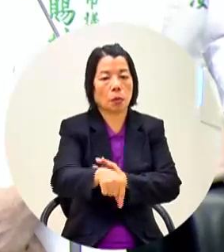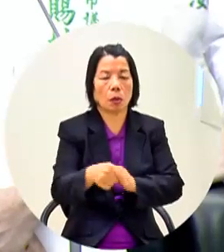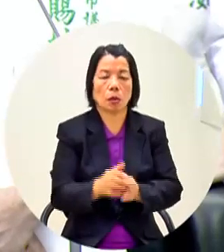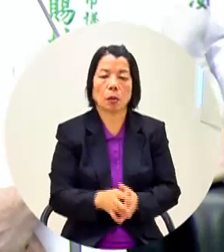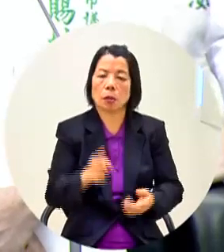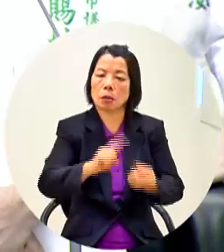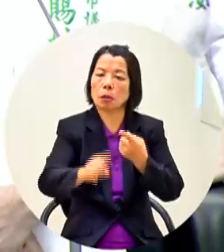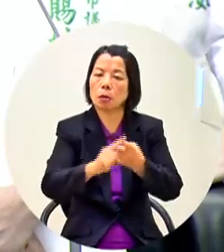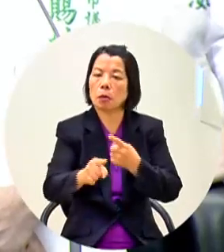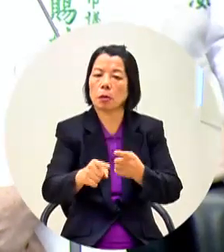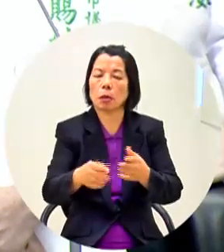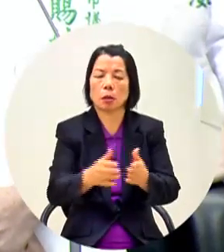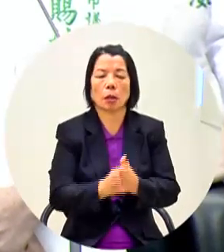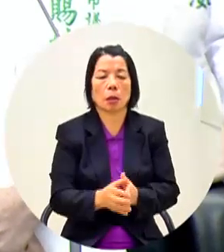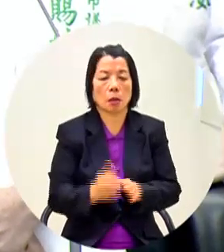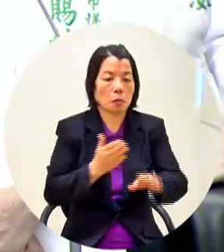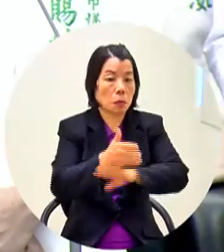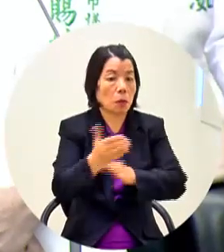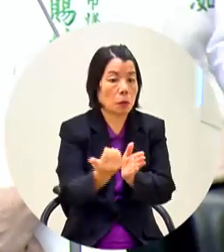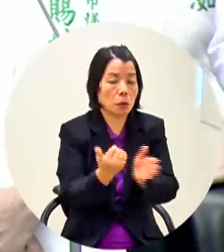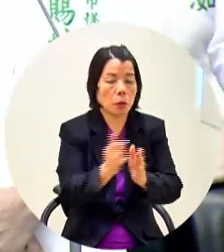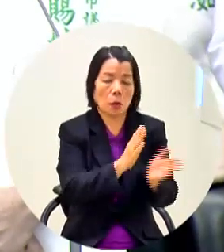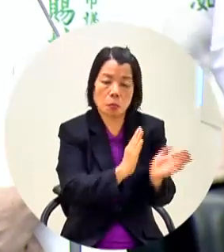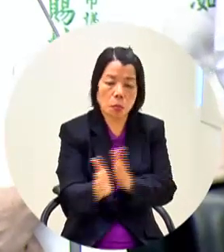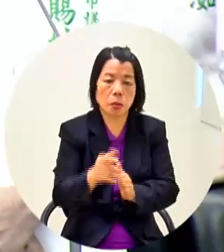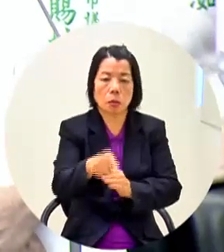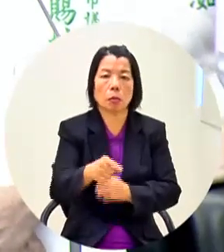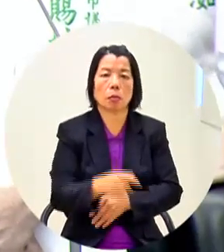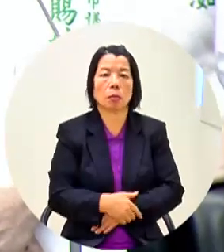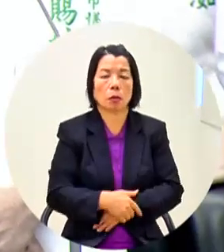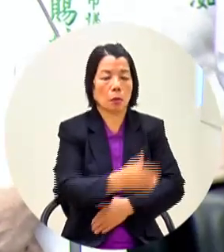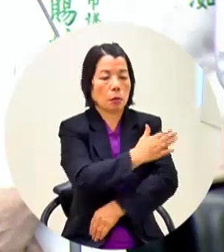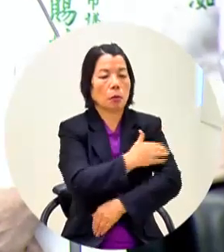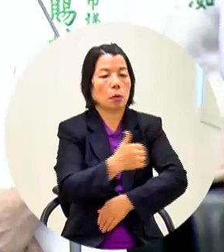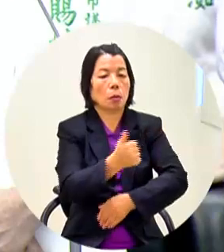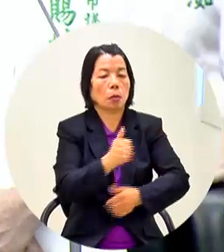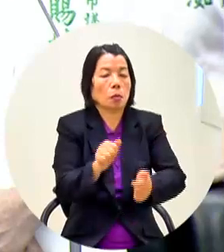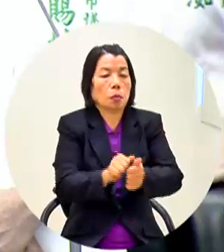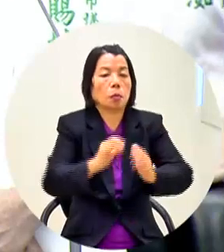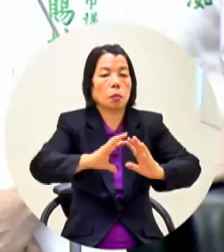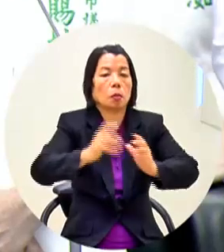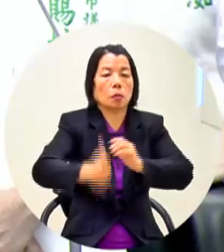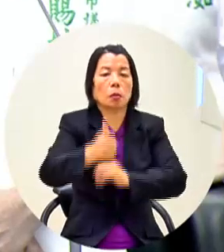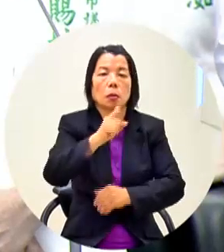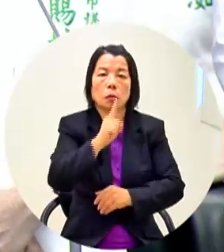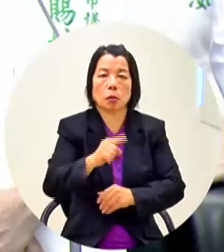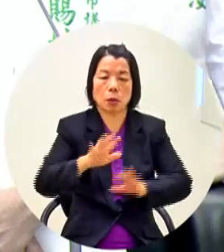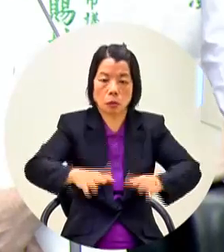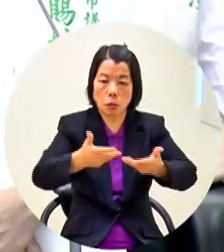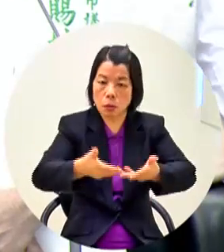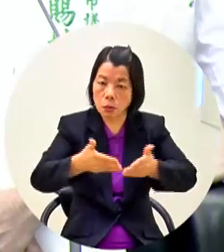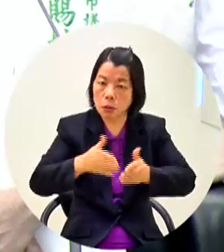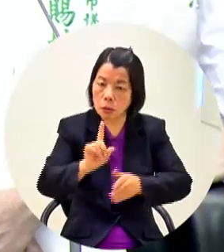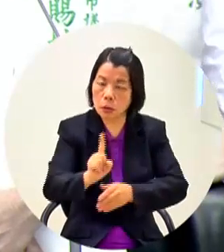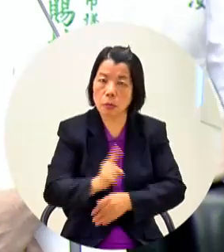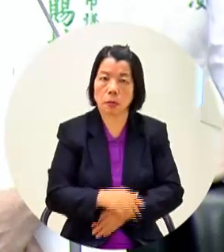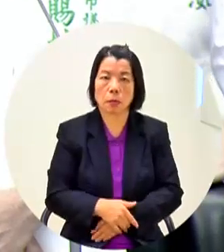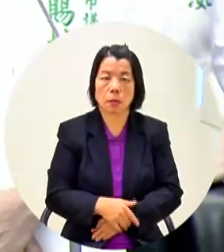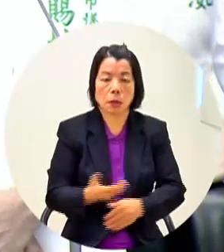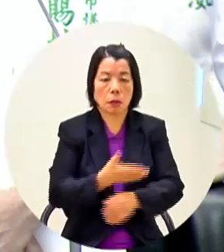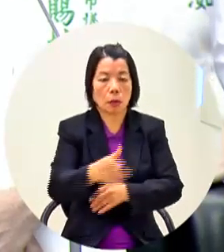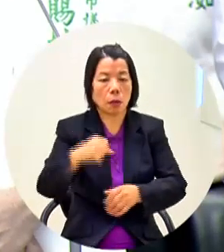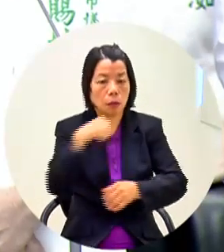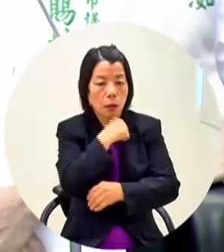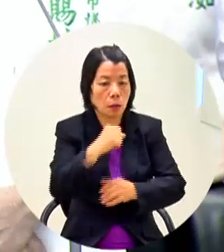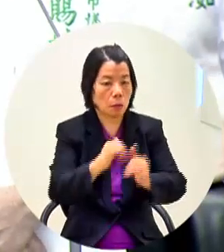超超前部署啊。陈建仁副总统他也有说，他说现在最重要的是什么，要让我们的台湾